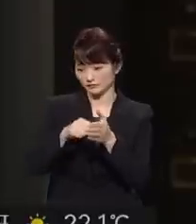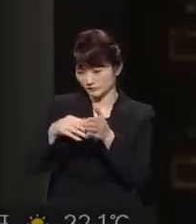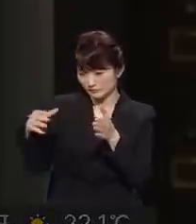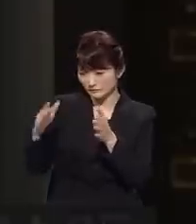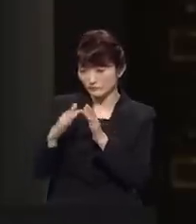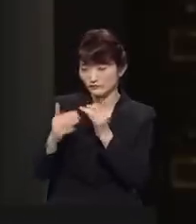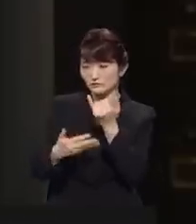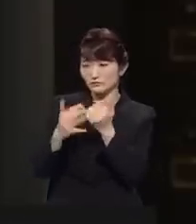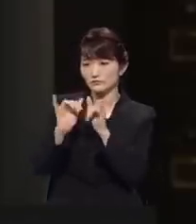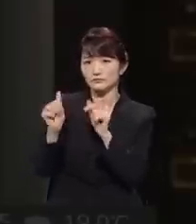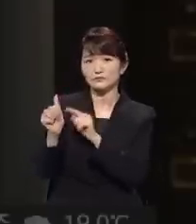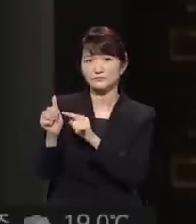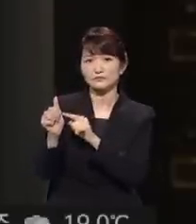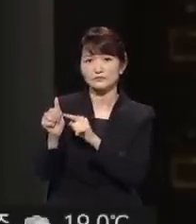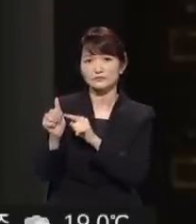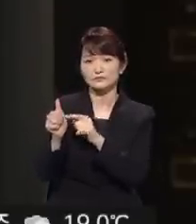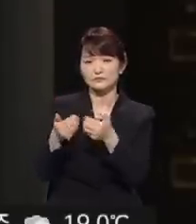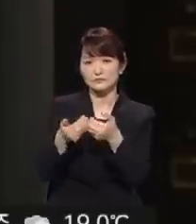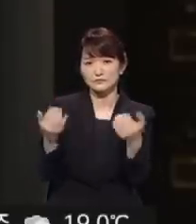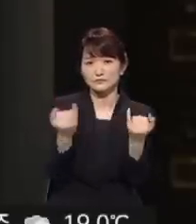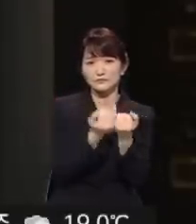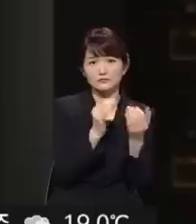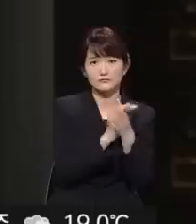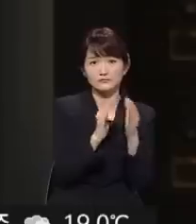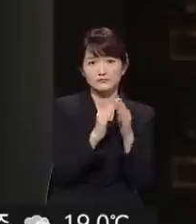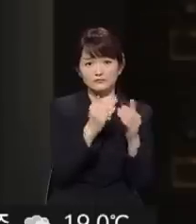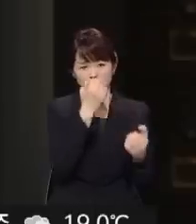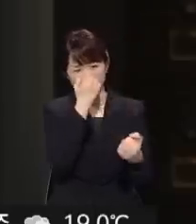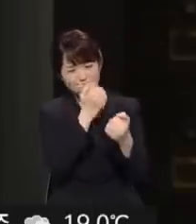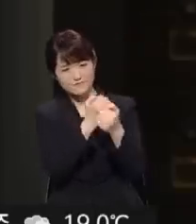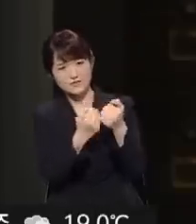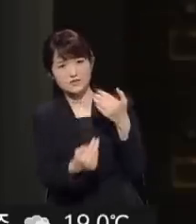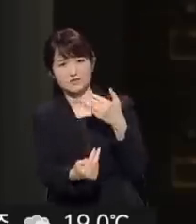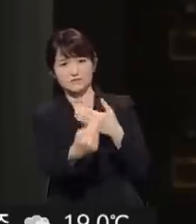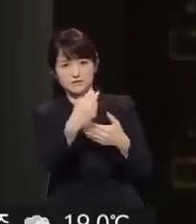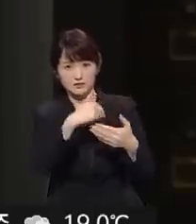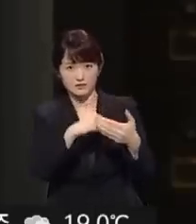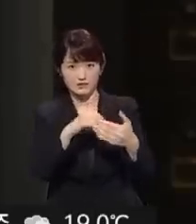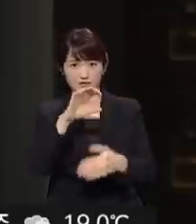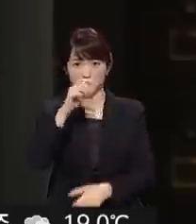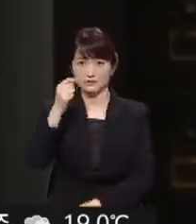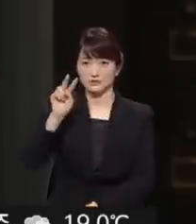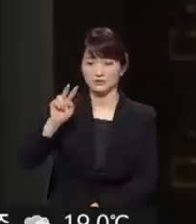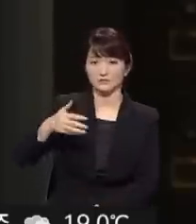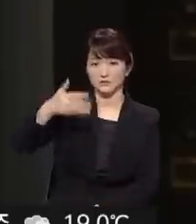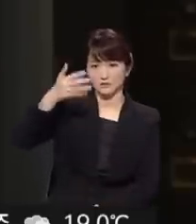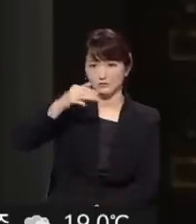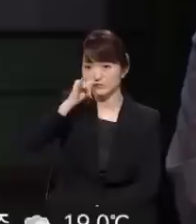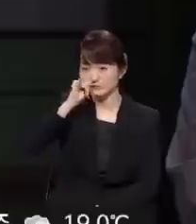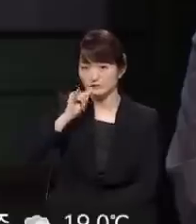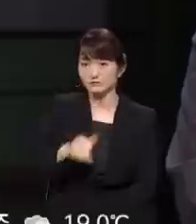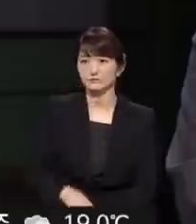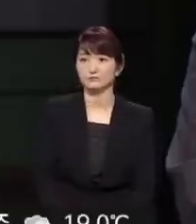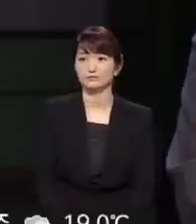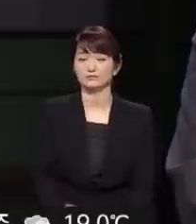헤어진 여자친구의 집을 무단으로 침입하는 일이 있었다. 자, 그 CCTV 영상이 지금 있죠? 네, 준비가 돼 있습니다. 지난해